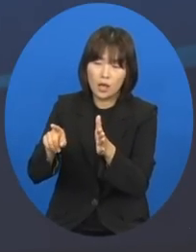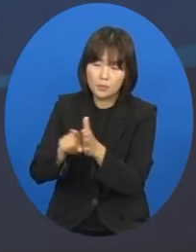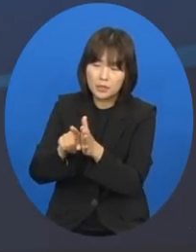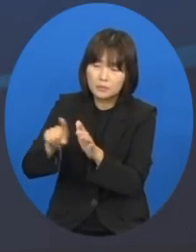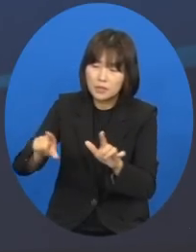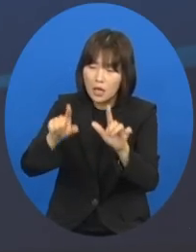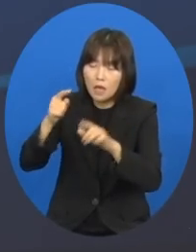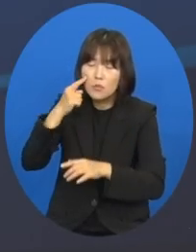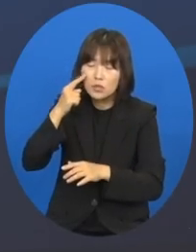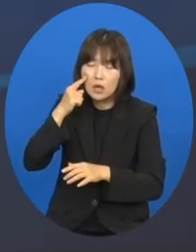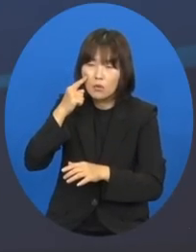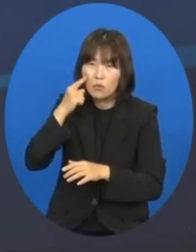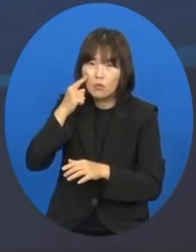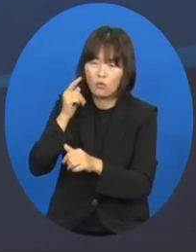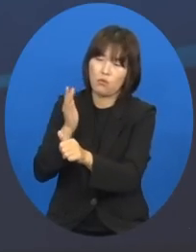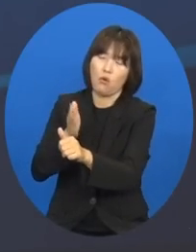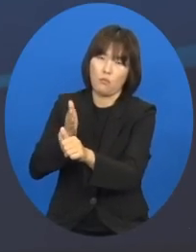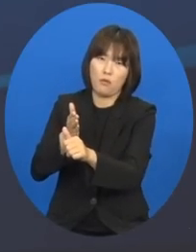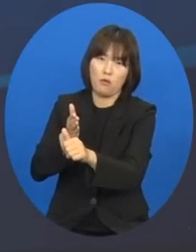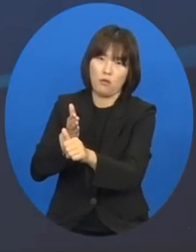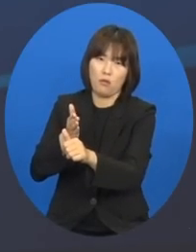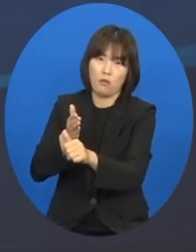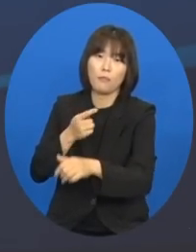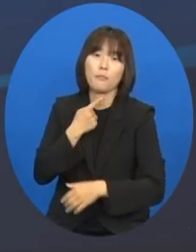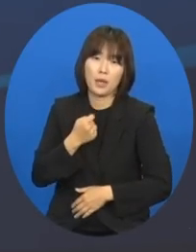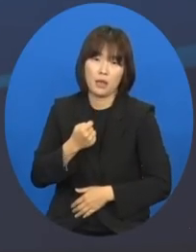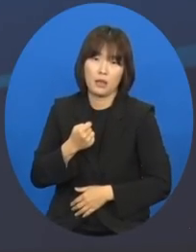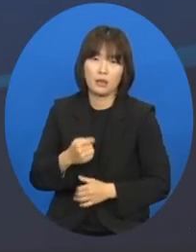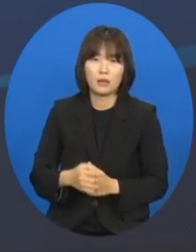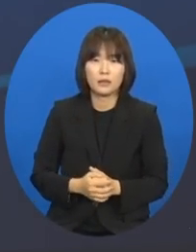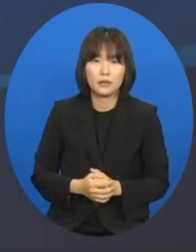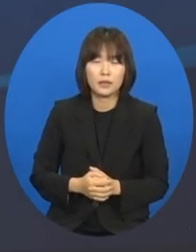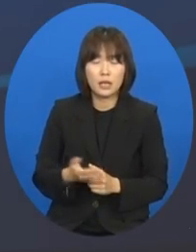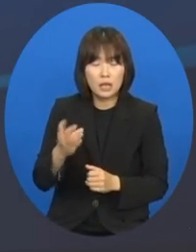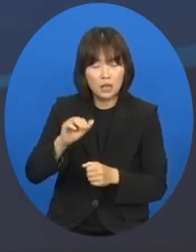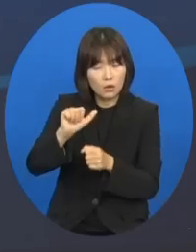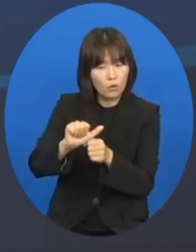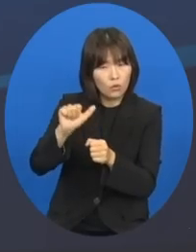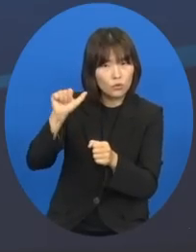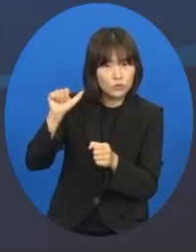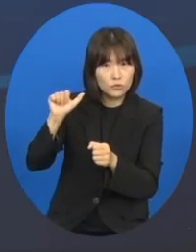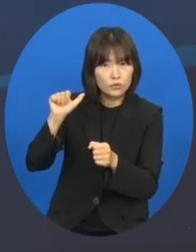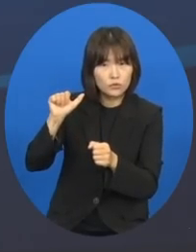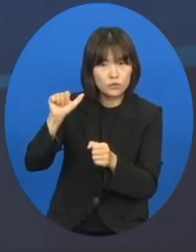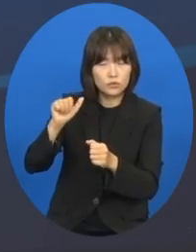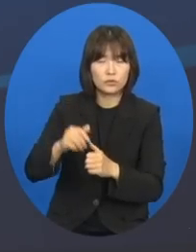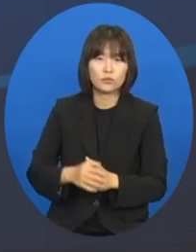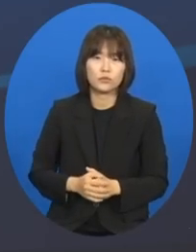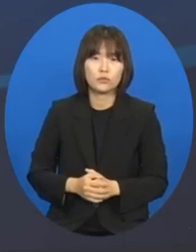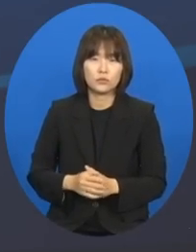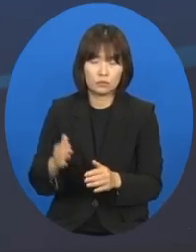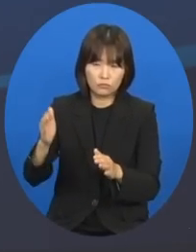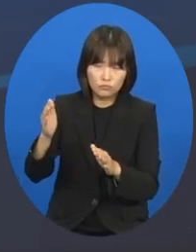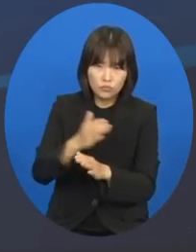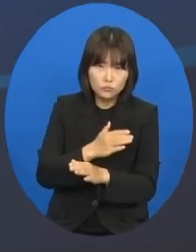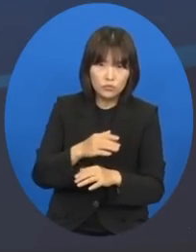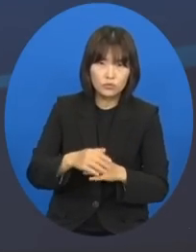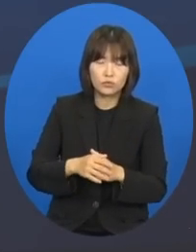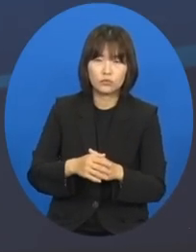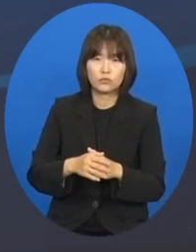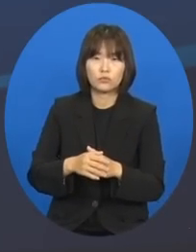무신론자들을 변화시켰어요 그런데 여러분 한 5년 전에는 5년 전부터는